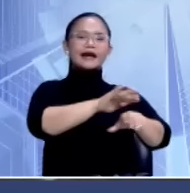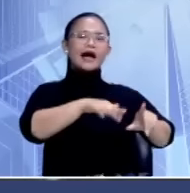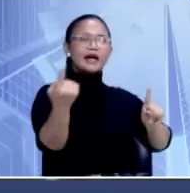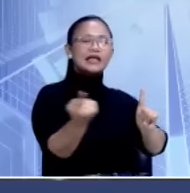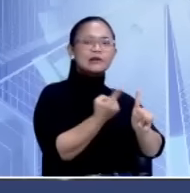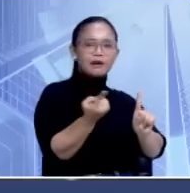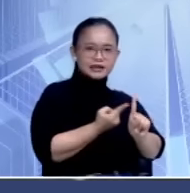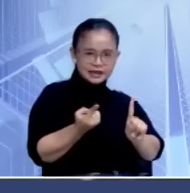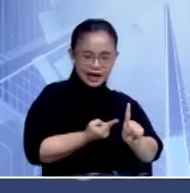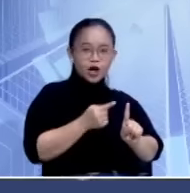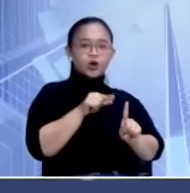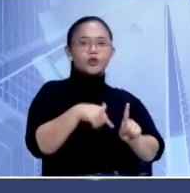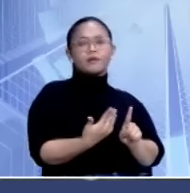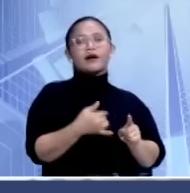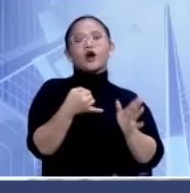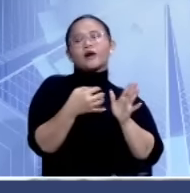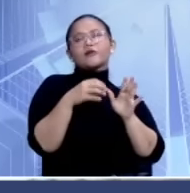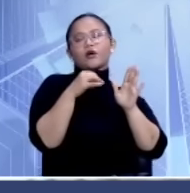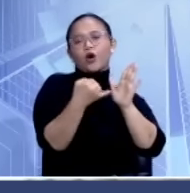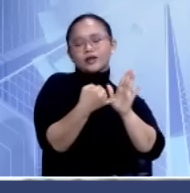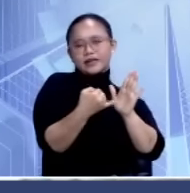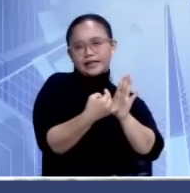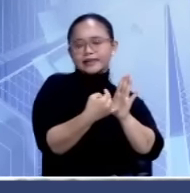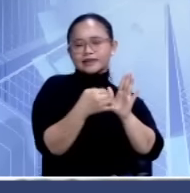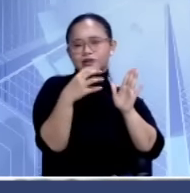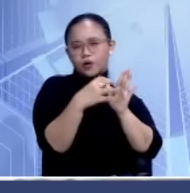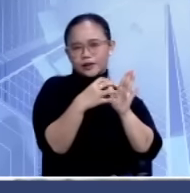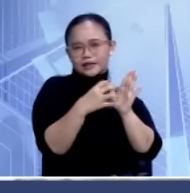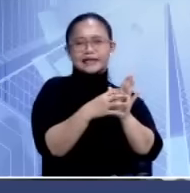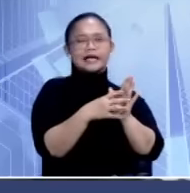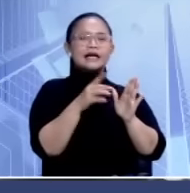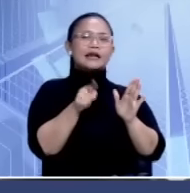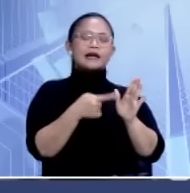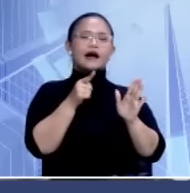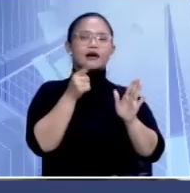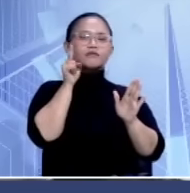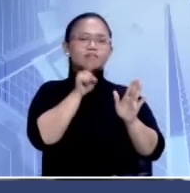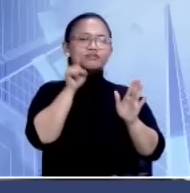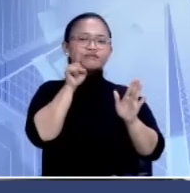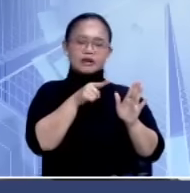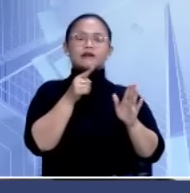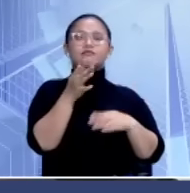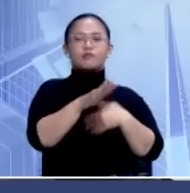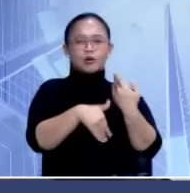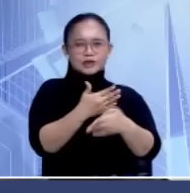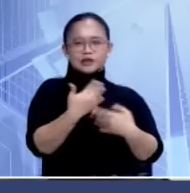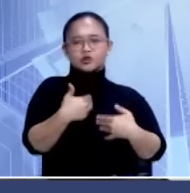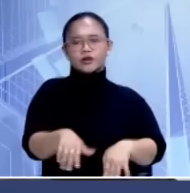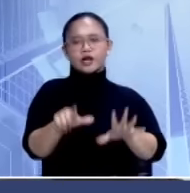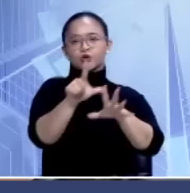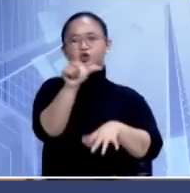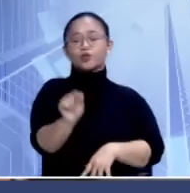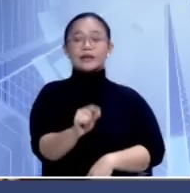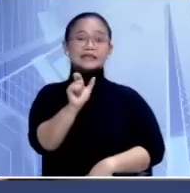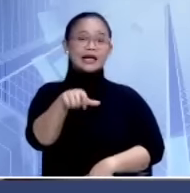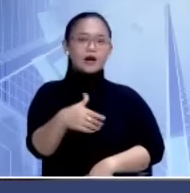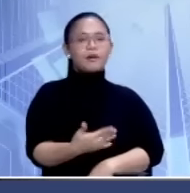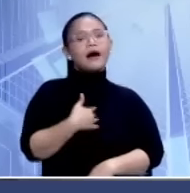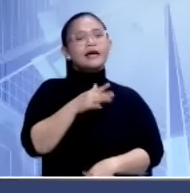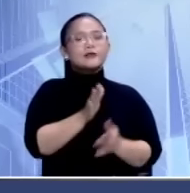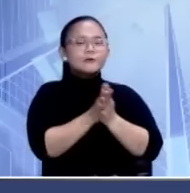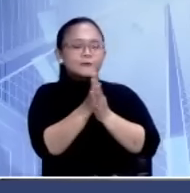secara langsung di media sosial. Kepada polisi, keduanya mengaku telah melakukan aksinya selama 7 bulan. Modusnya dengan berpura-pura